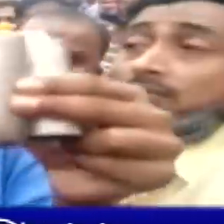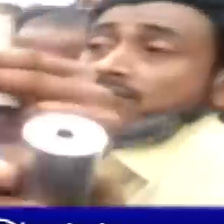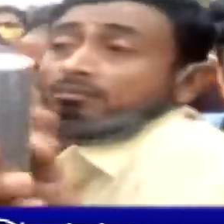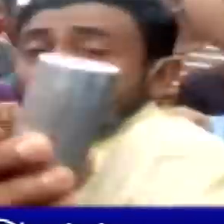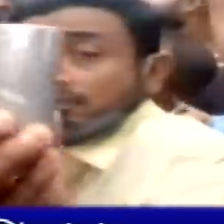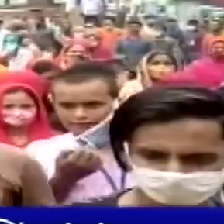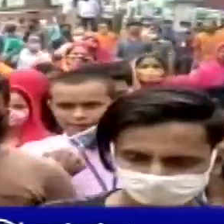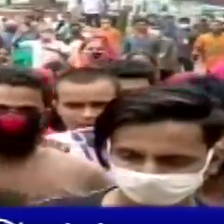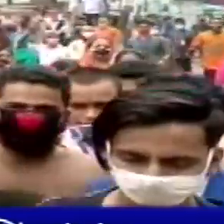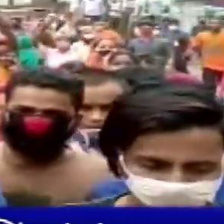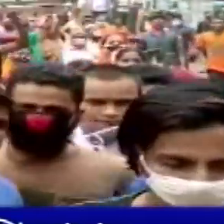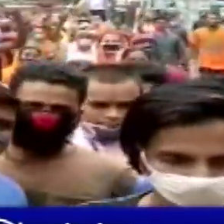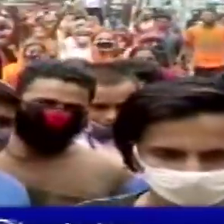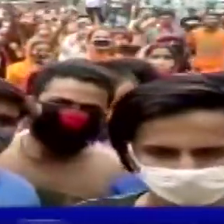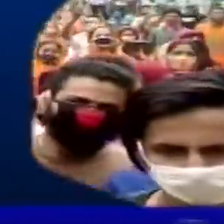বিক্ষোভ